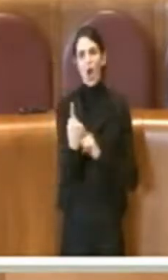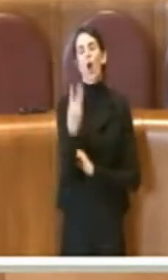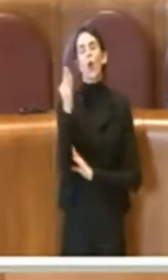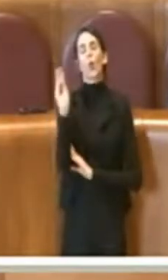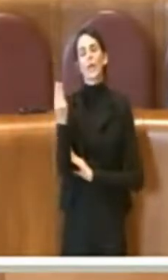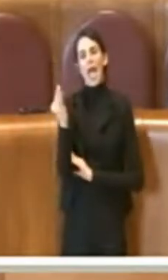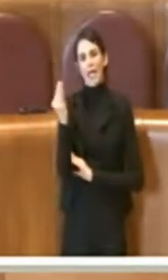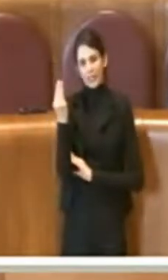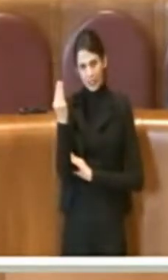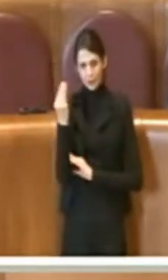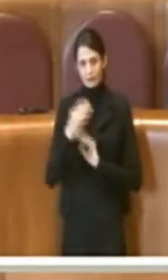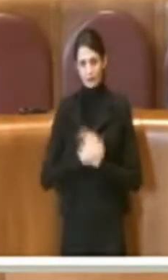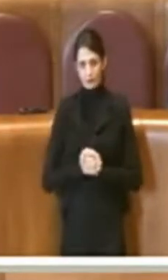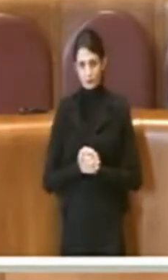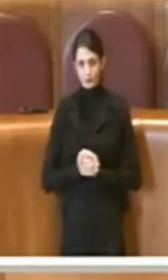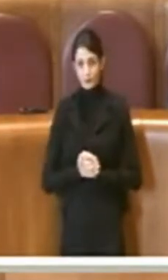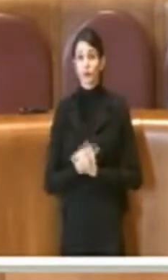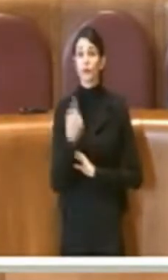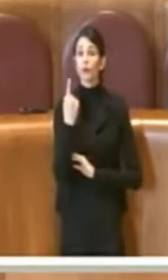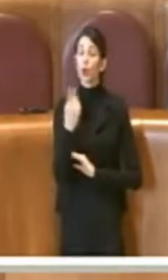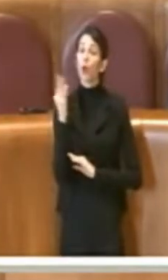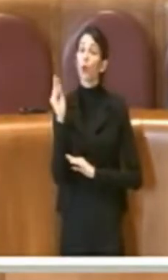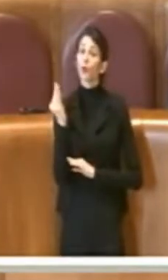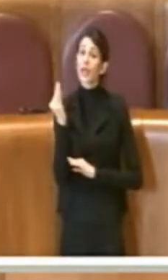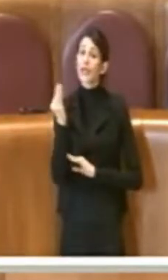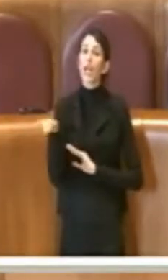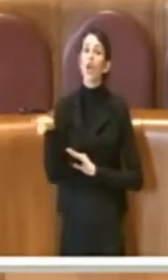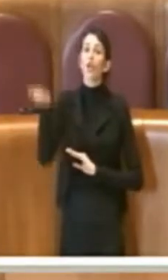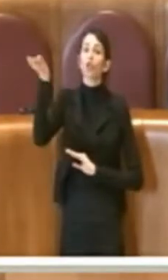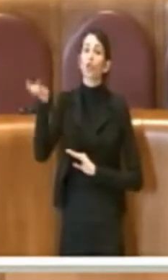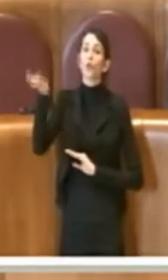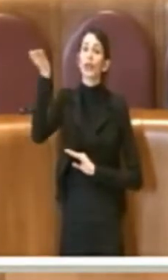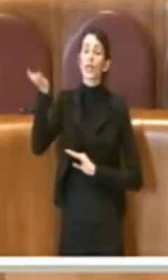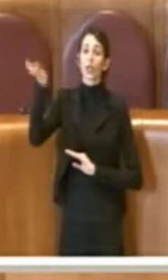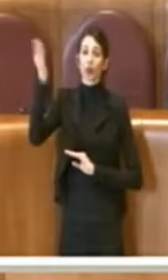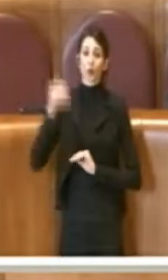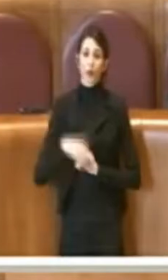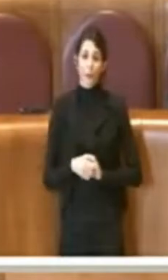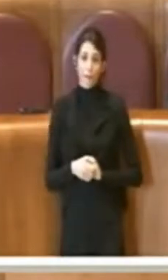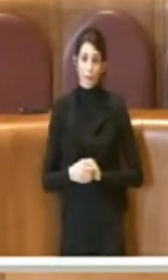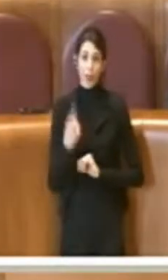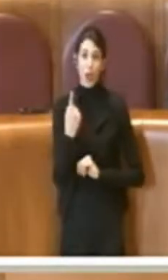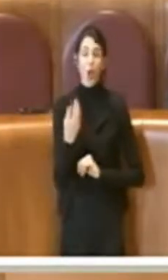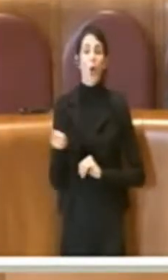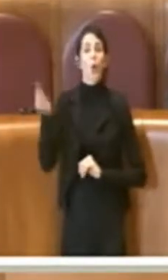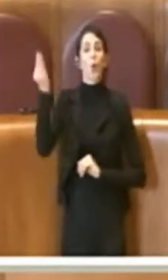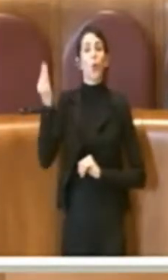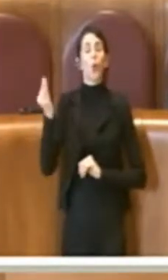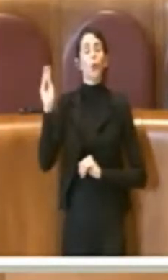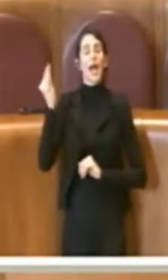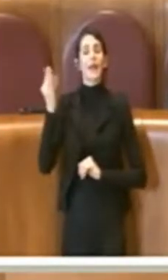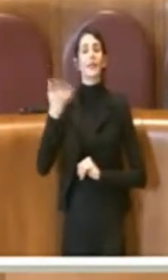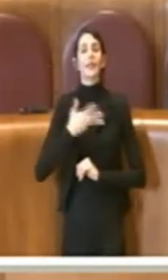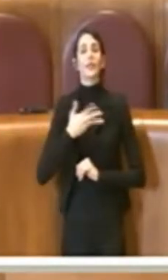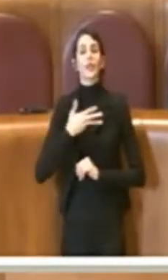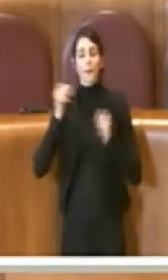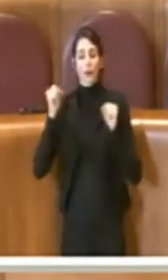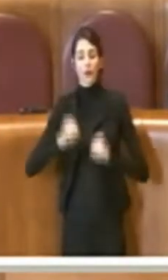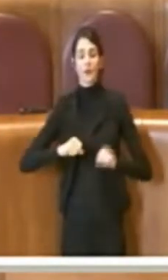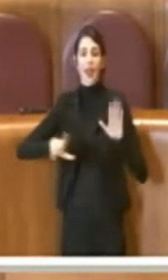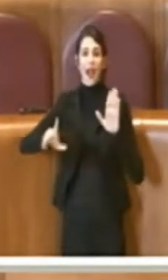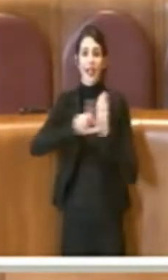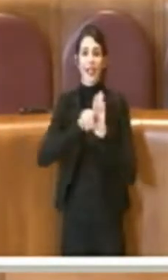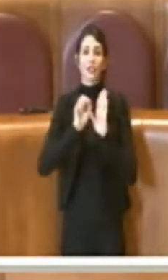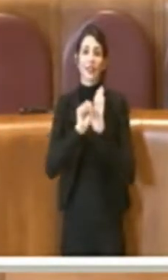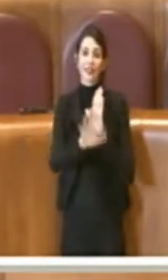superiore, magari anche un ente che ha possibilità legislative. E